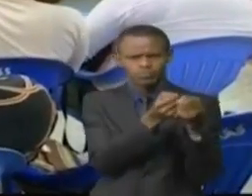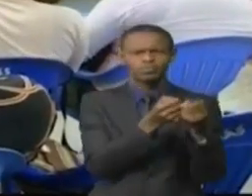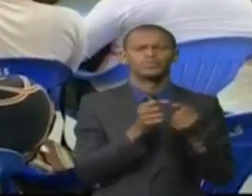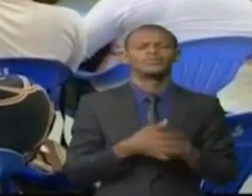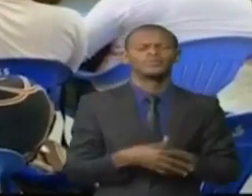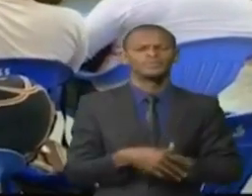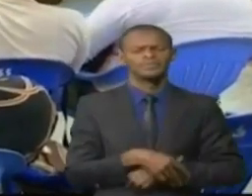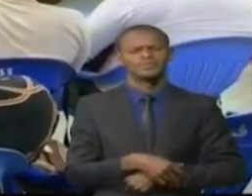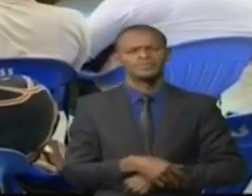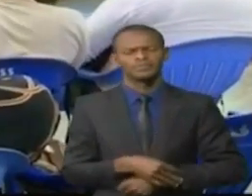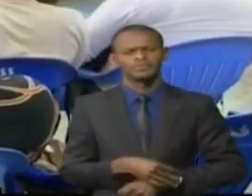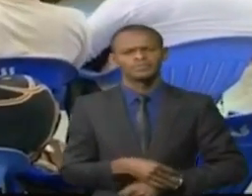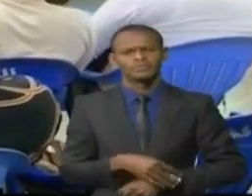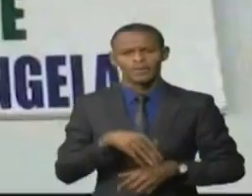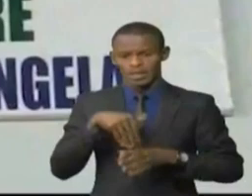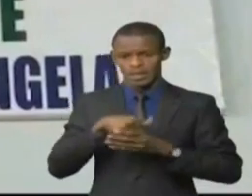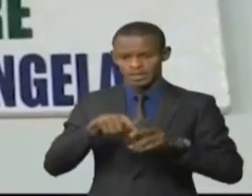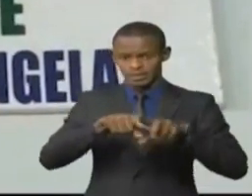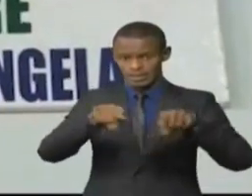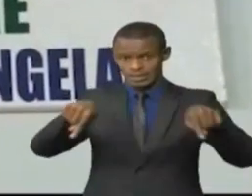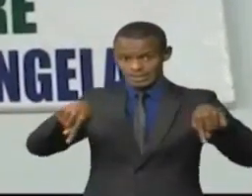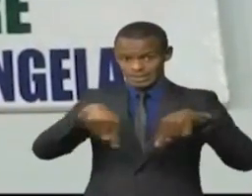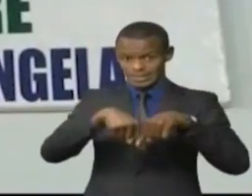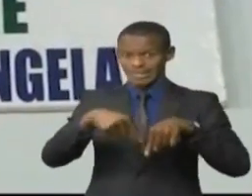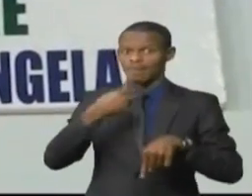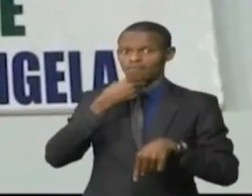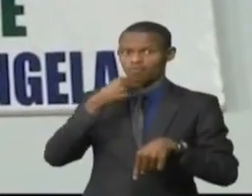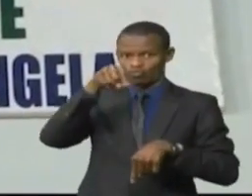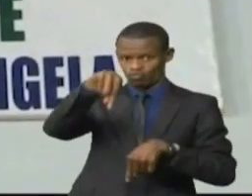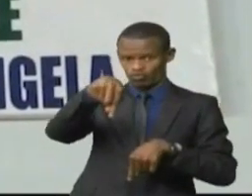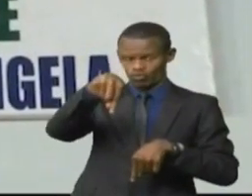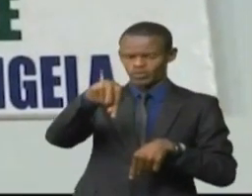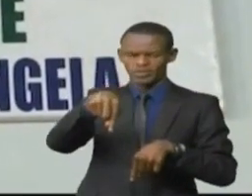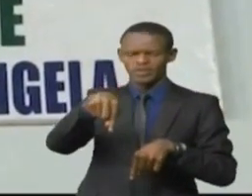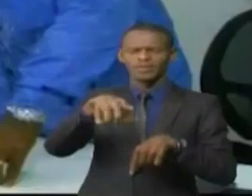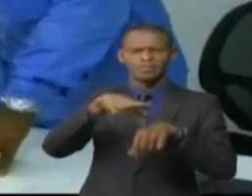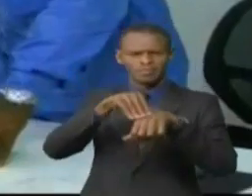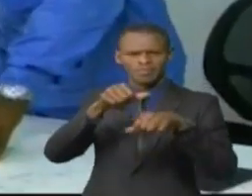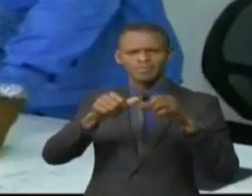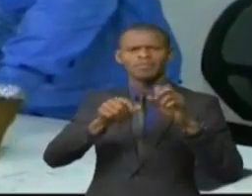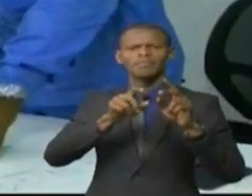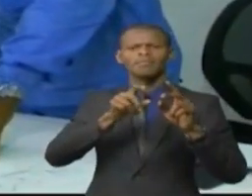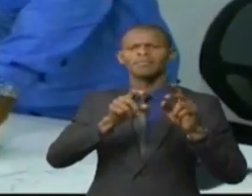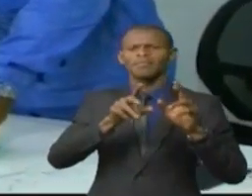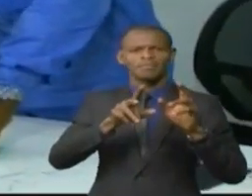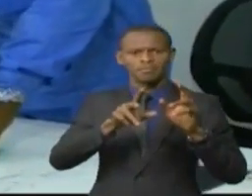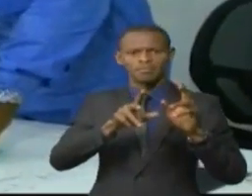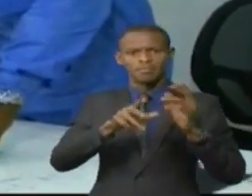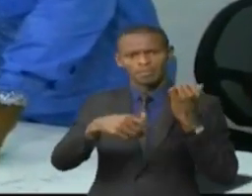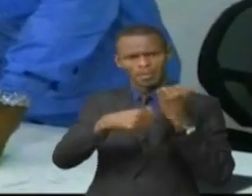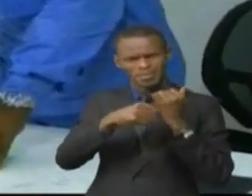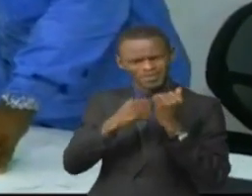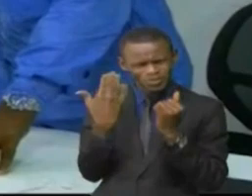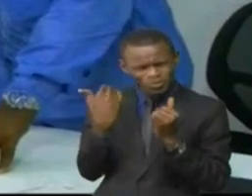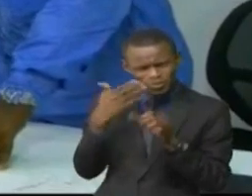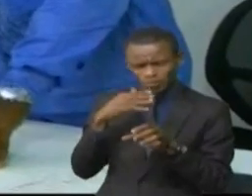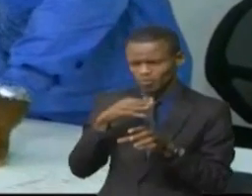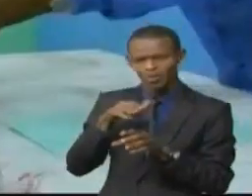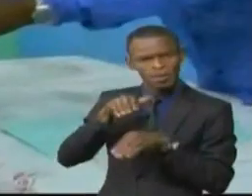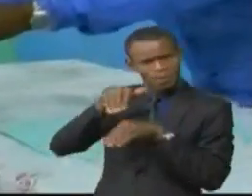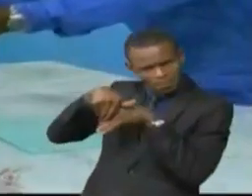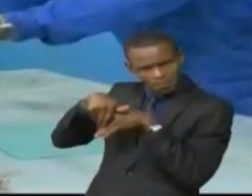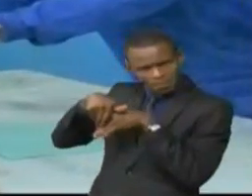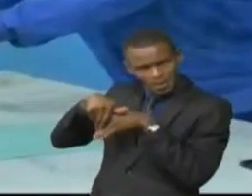septembre dans la salle Isidore Kabasele Kabengela le paiement des allocations familiales à ses affiliés. L'opération de ce deuxième jour a